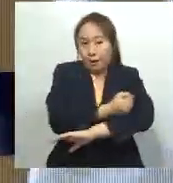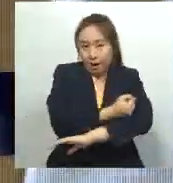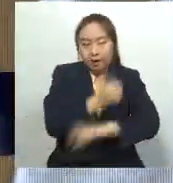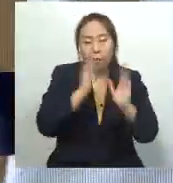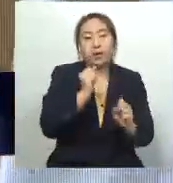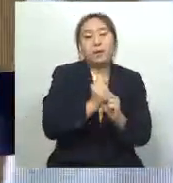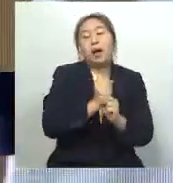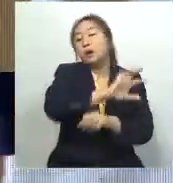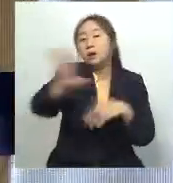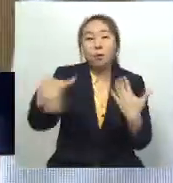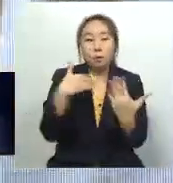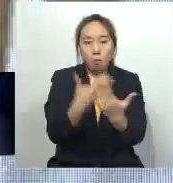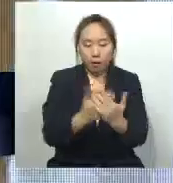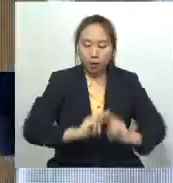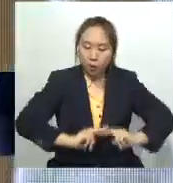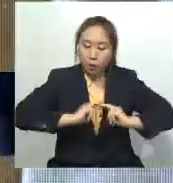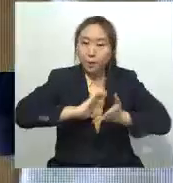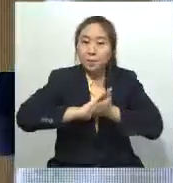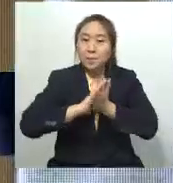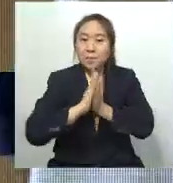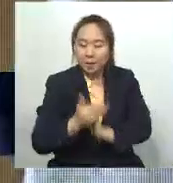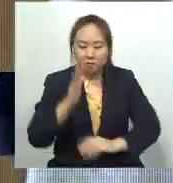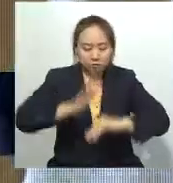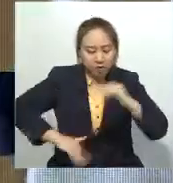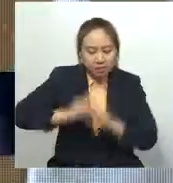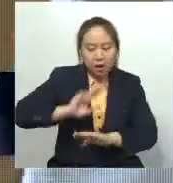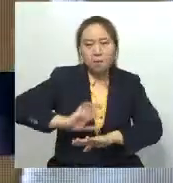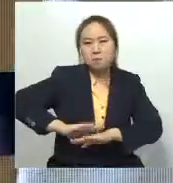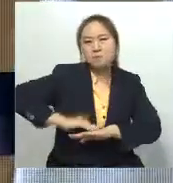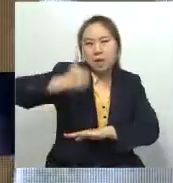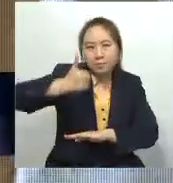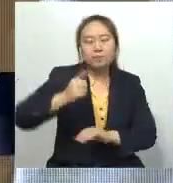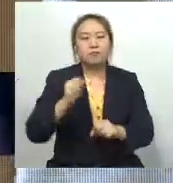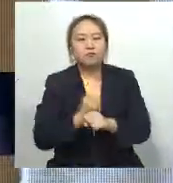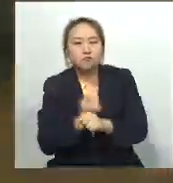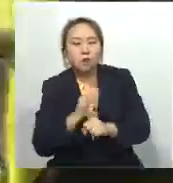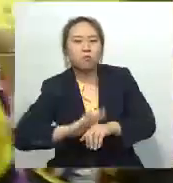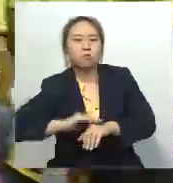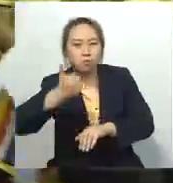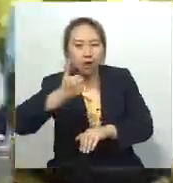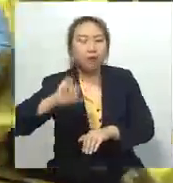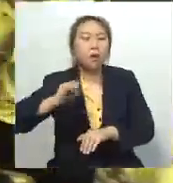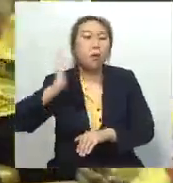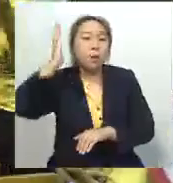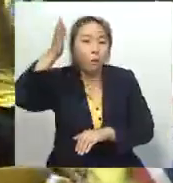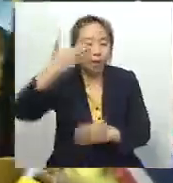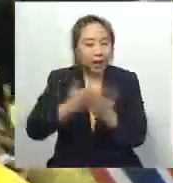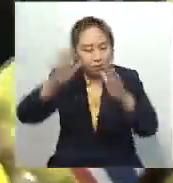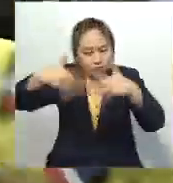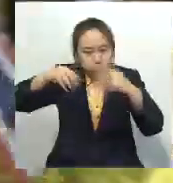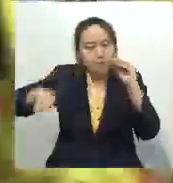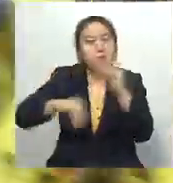งคนทำงานทุกคนนะครับให้ปรับตัวเพิ่มทักษะการทำงานเพิ่มทักษะฝีมือแรงงานซึ่งจะมีโอกาสที่มีรายได้เพิ่มม